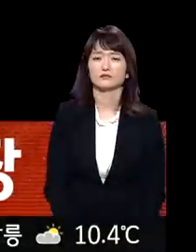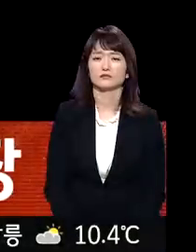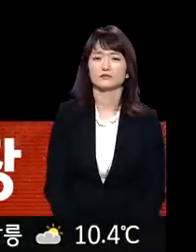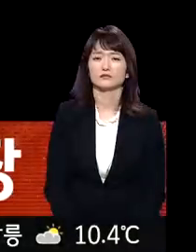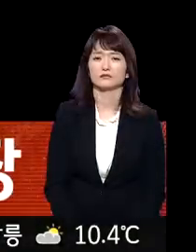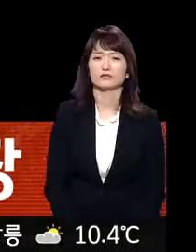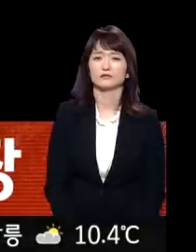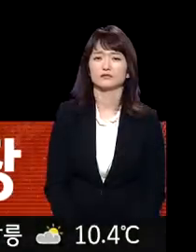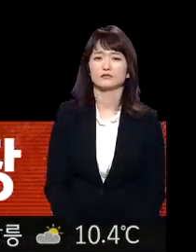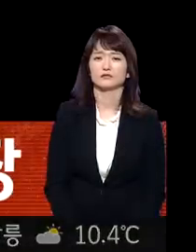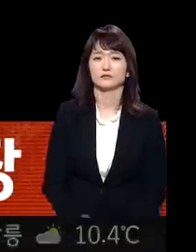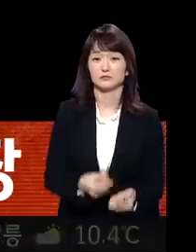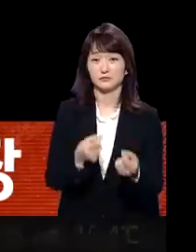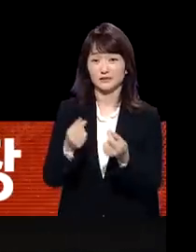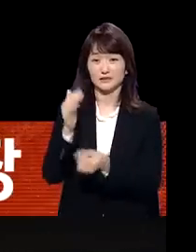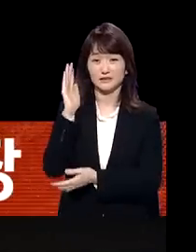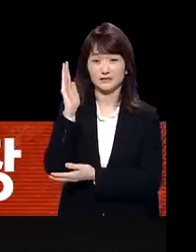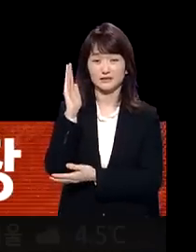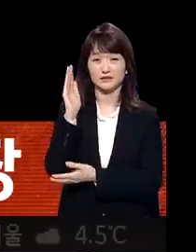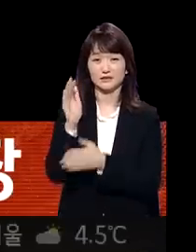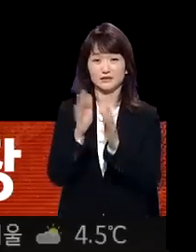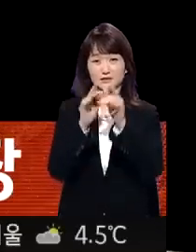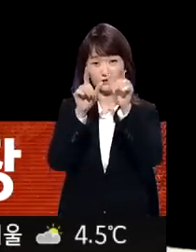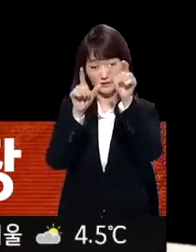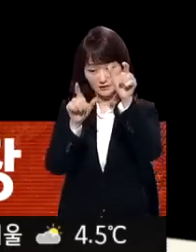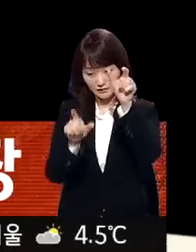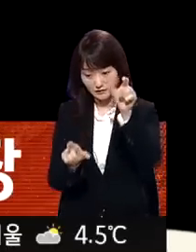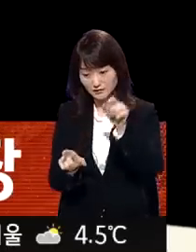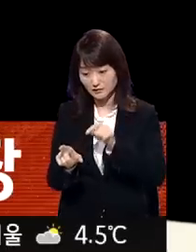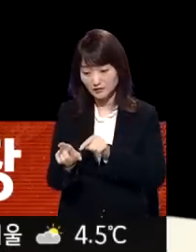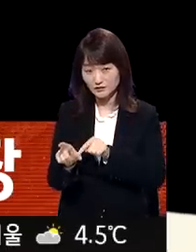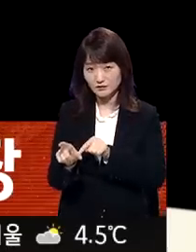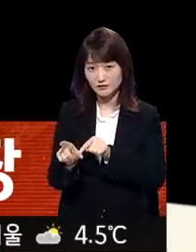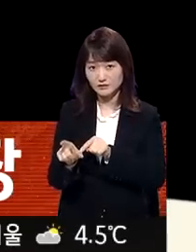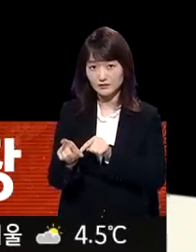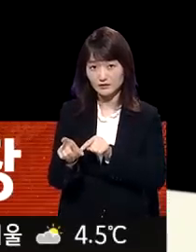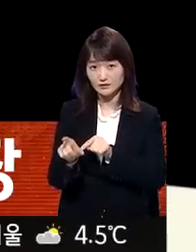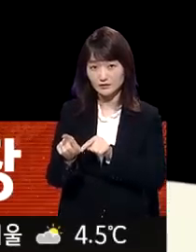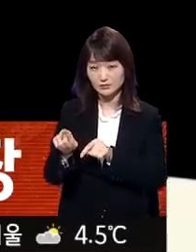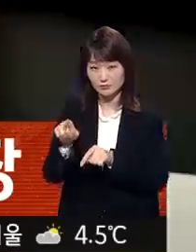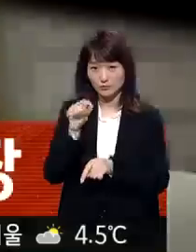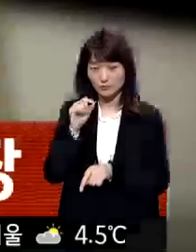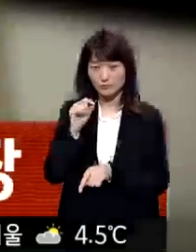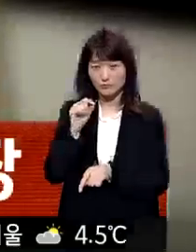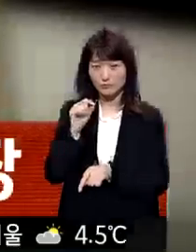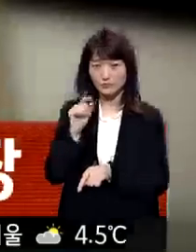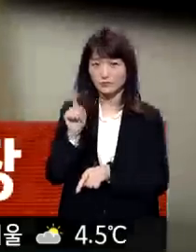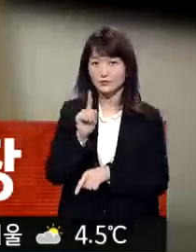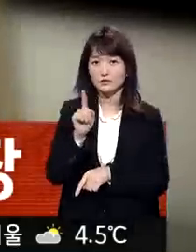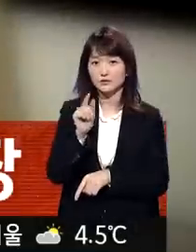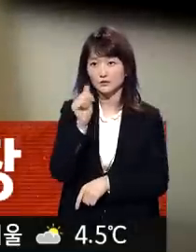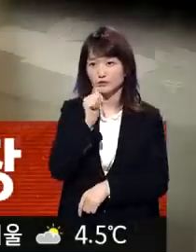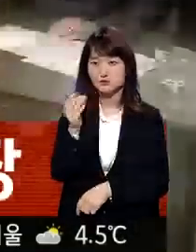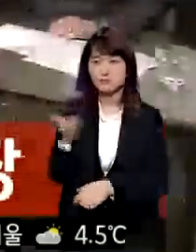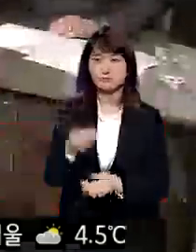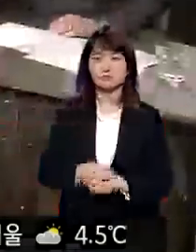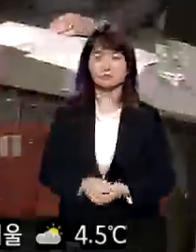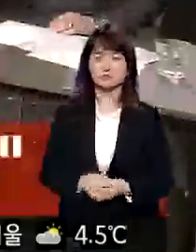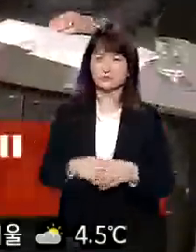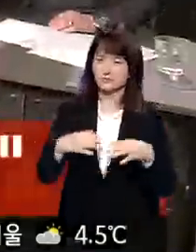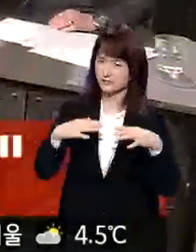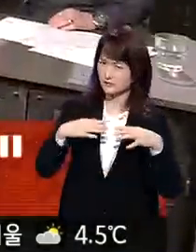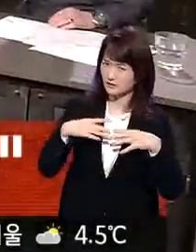근데 이 비슷한 사연에 누리꾼들 댓글을 제가 몇 개를 좀 소개를 해드릴게요. 이거 자랑